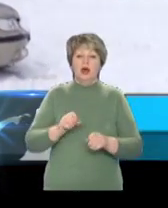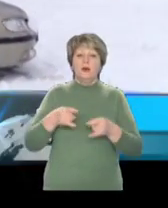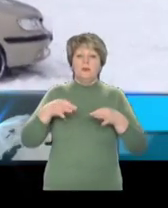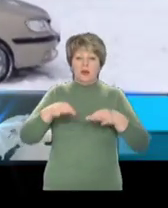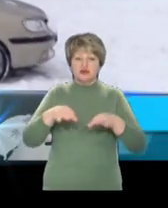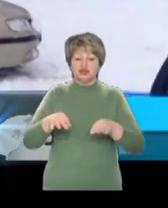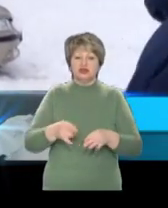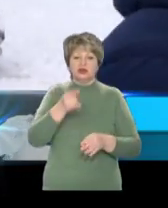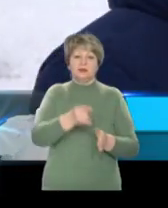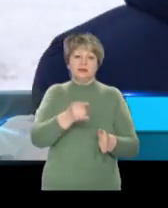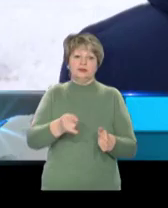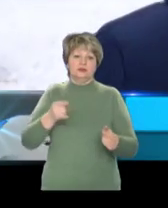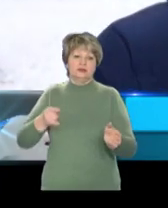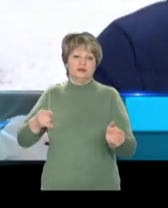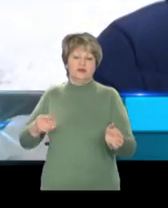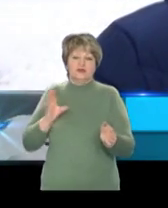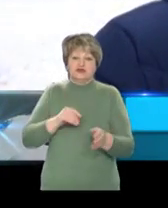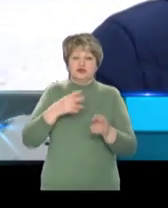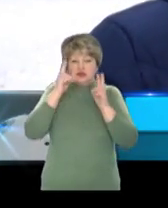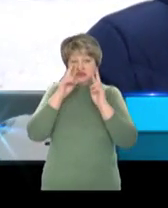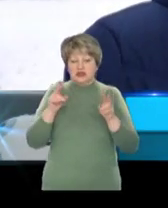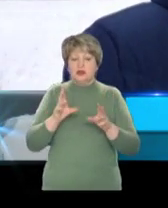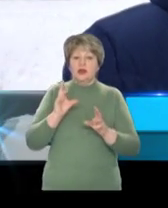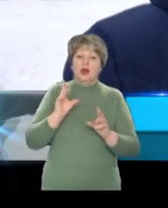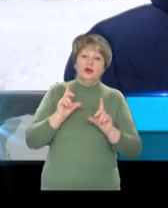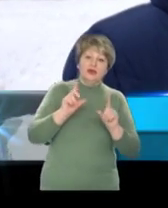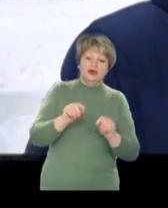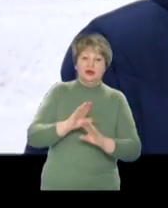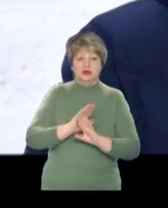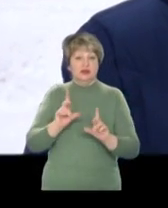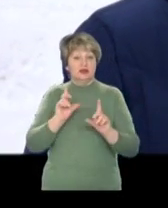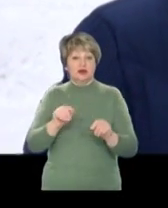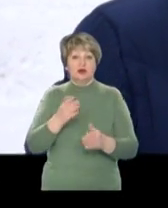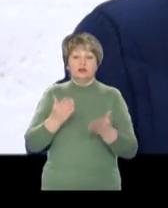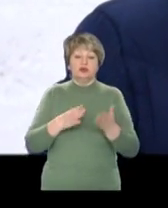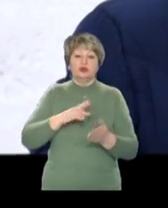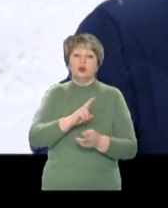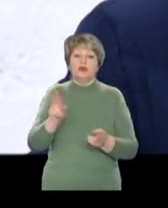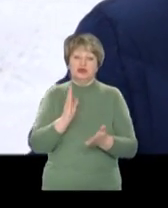вже не знають їхати чи не їхати. А може дійсно у людей якісь срочні.